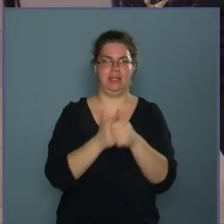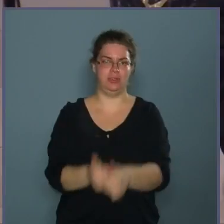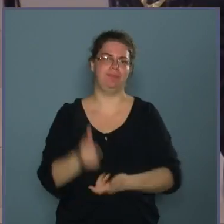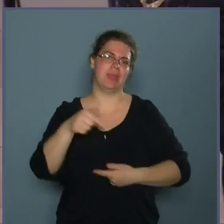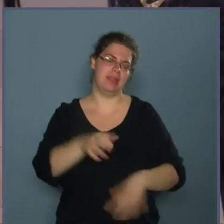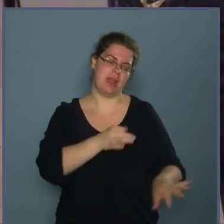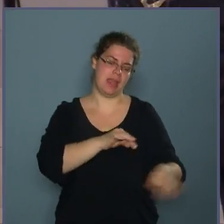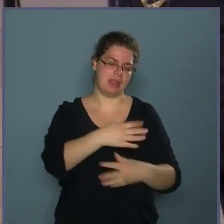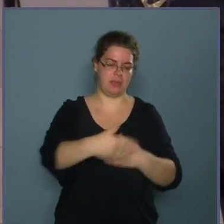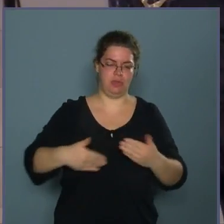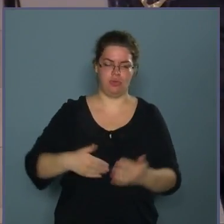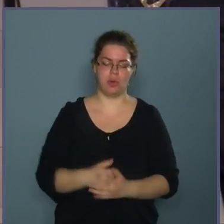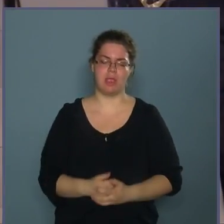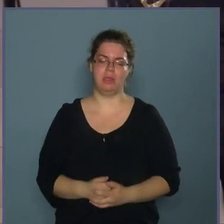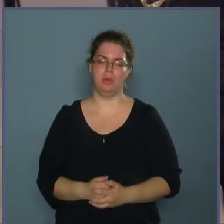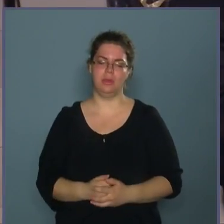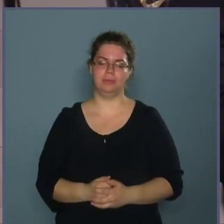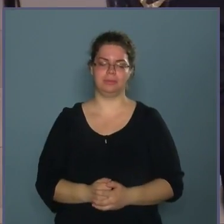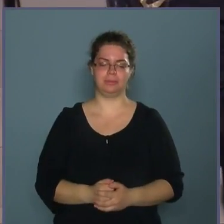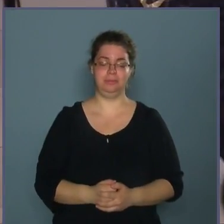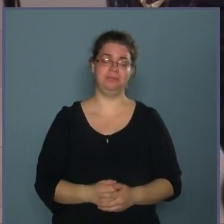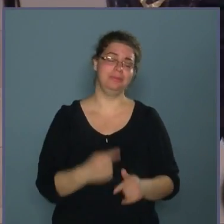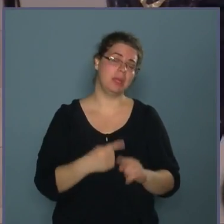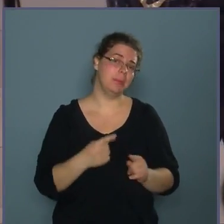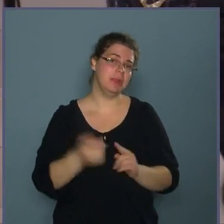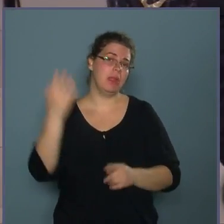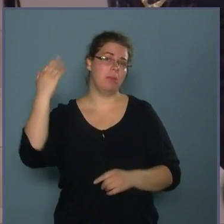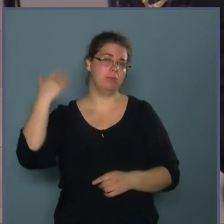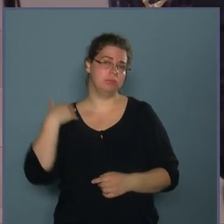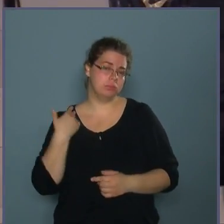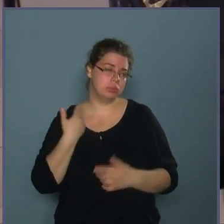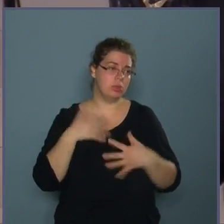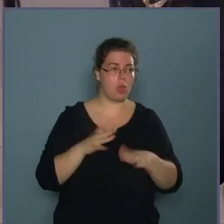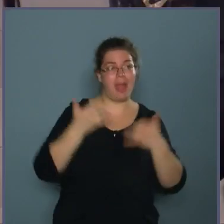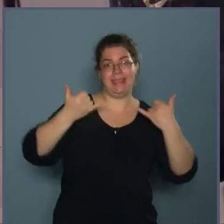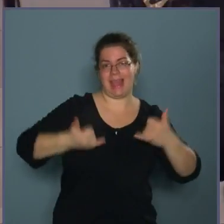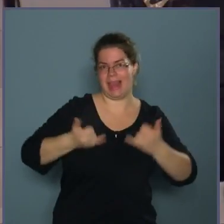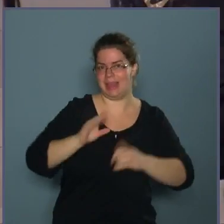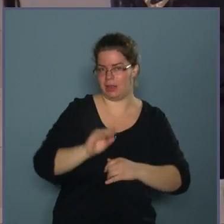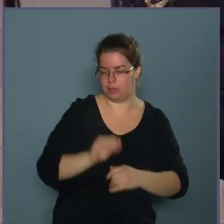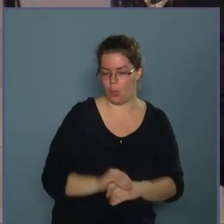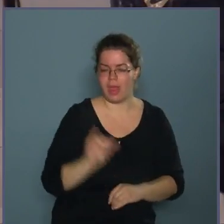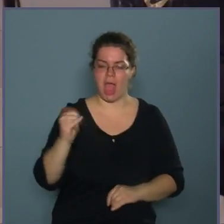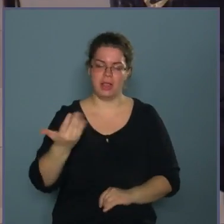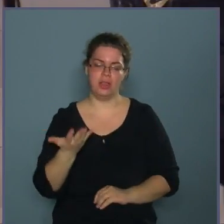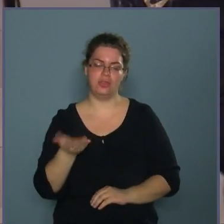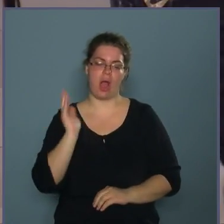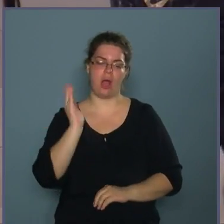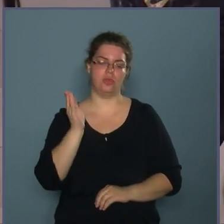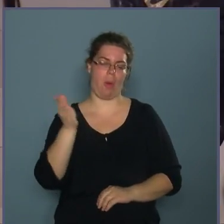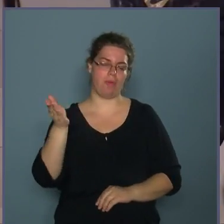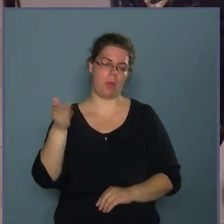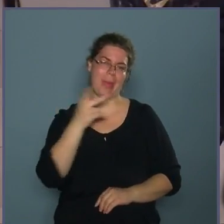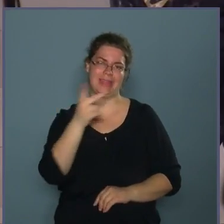a rendezvénysorozatot, kicsit a múltba gyökerezve, a jelennek szólva és a